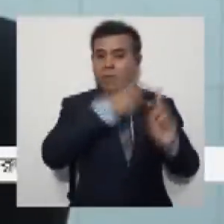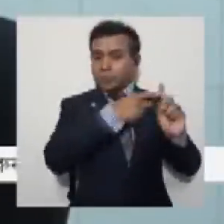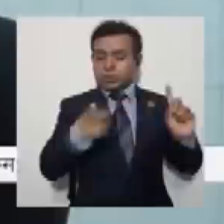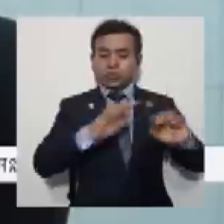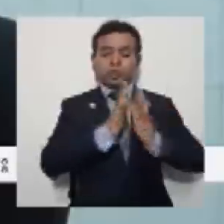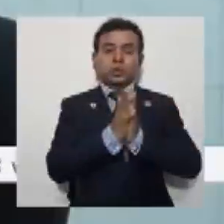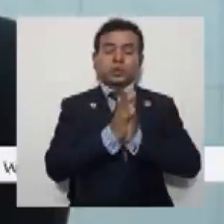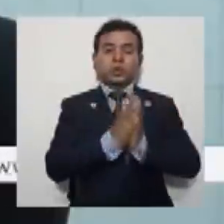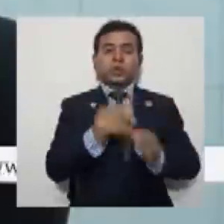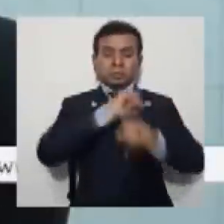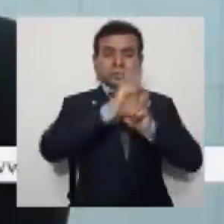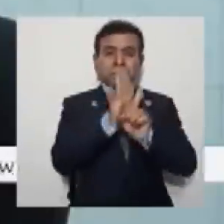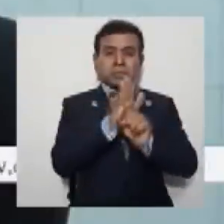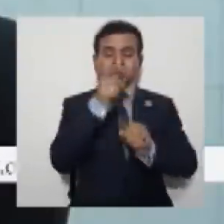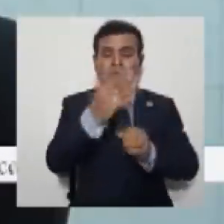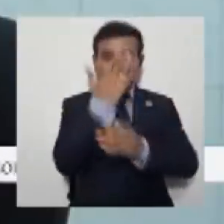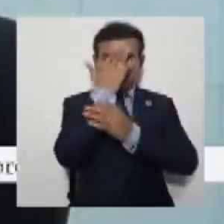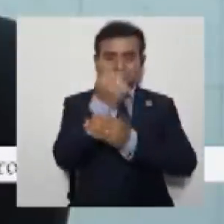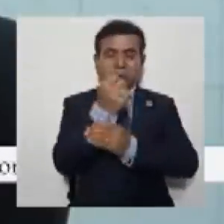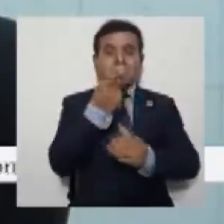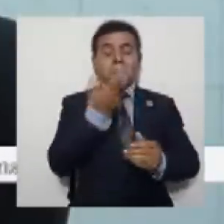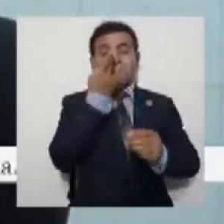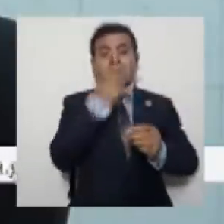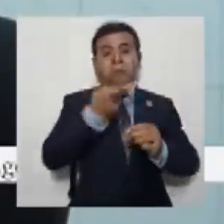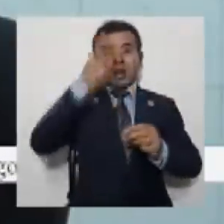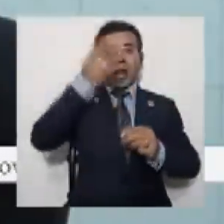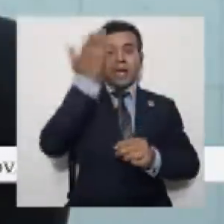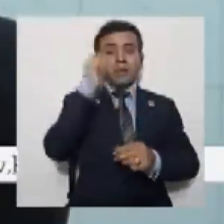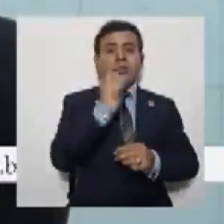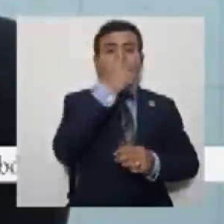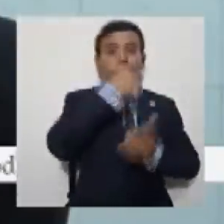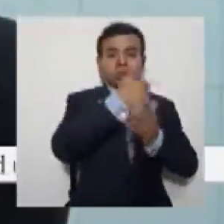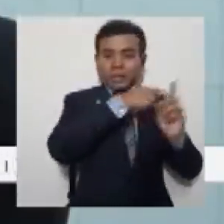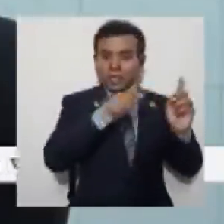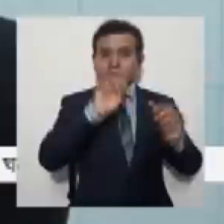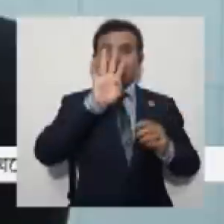আমাদের 4186 জন এবং এই আক্রান্তের মধ্যে